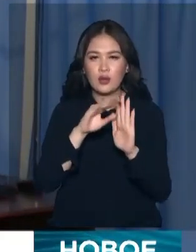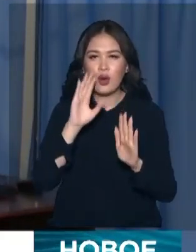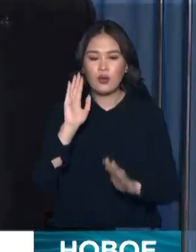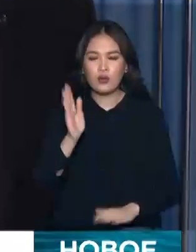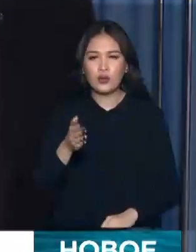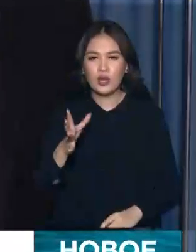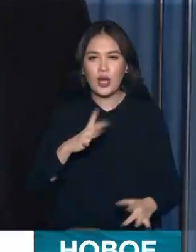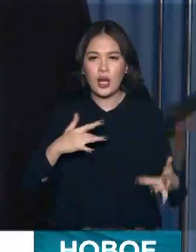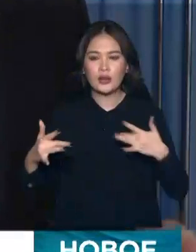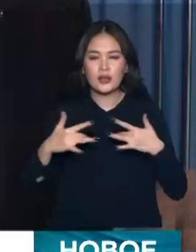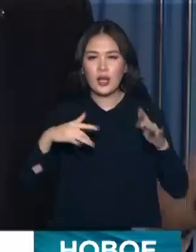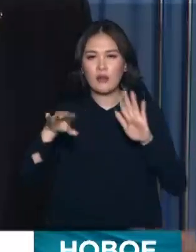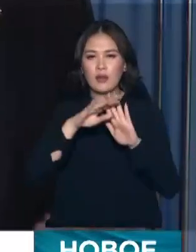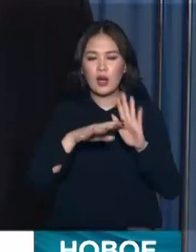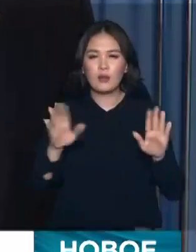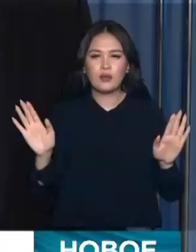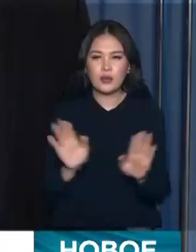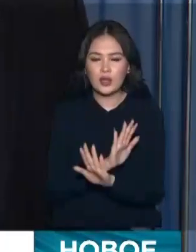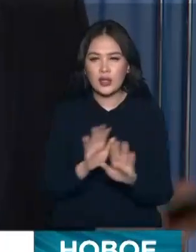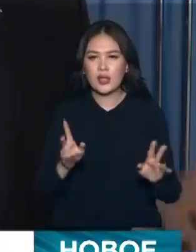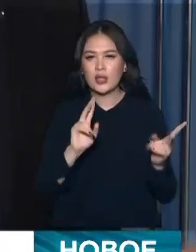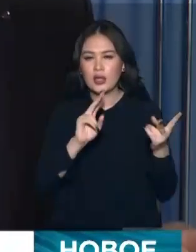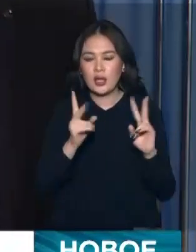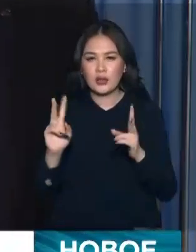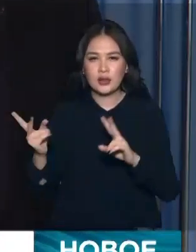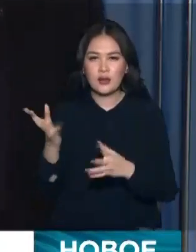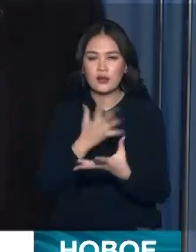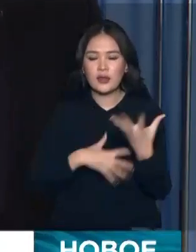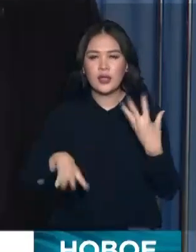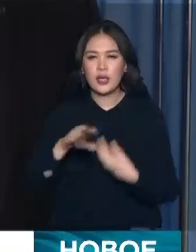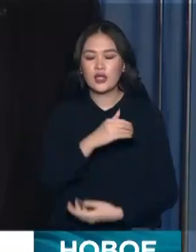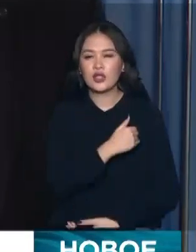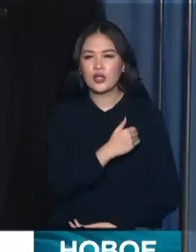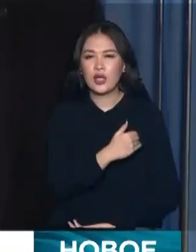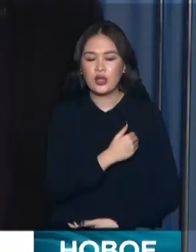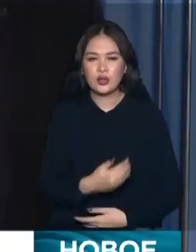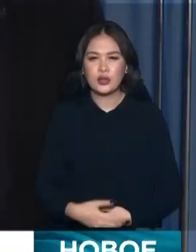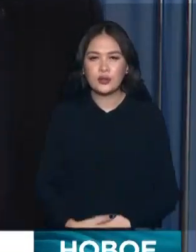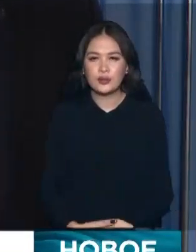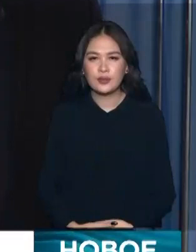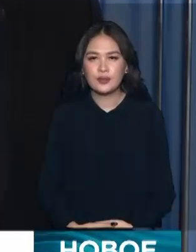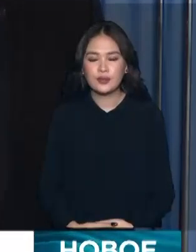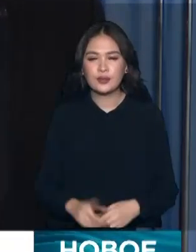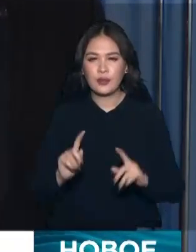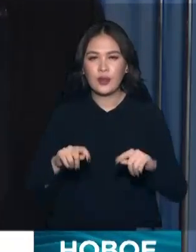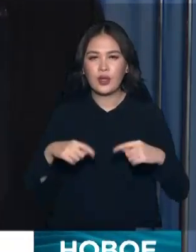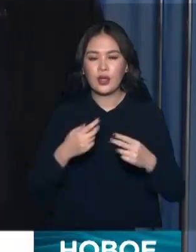с концертной программой, музыкой, песнями и танцами для всех желающих. Ардах, вам слово. Спасибо, Шудин.